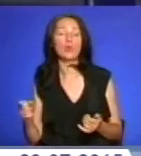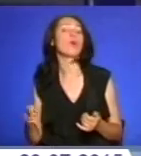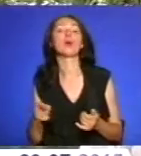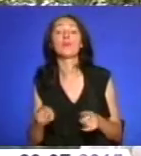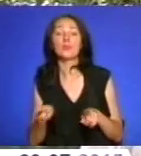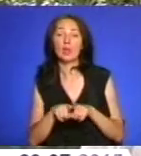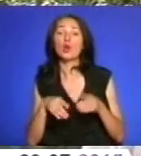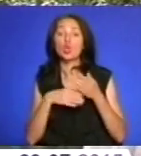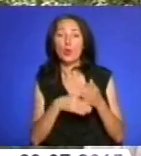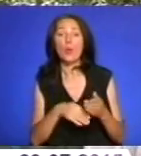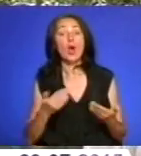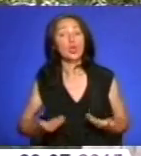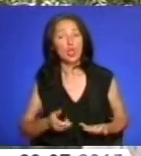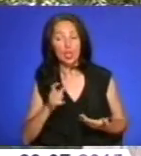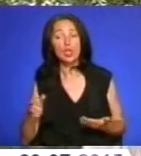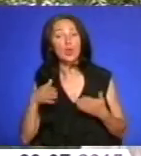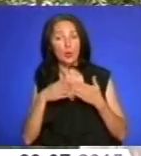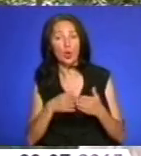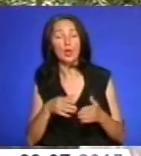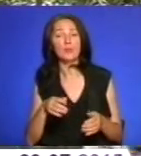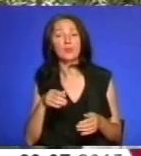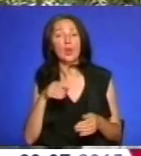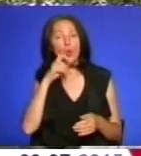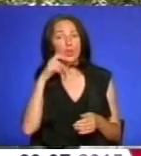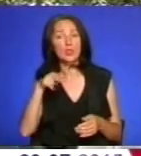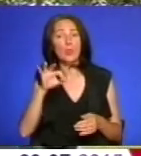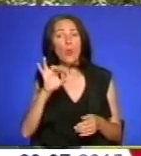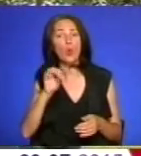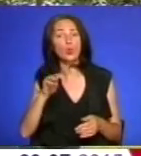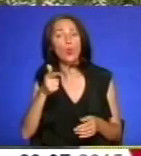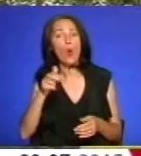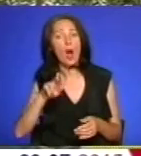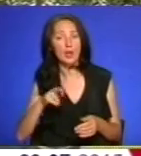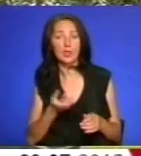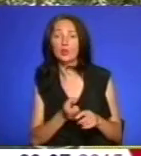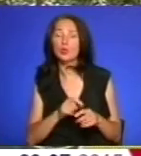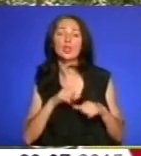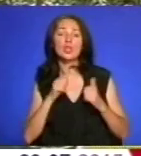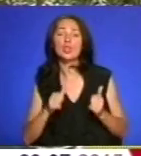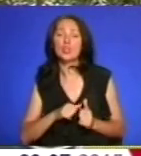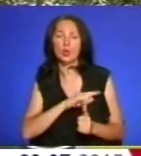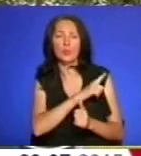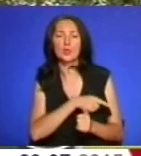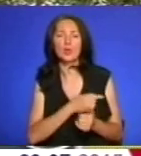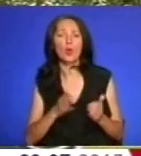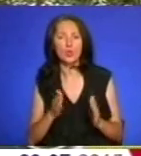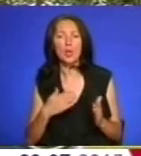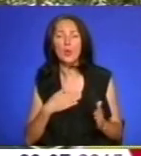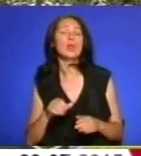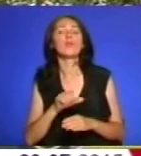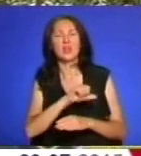Португалії. Українці в Португалії дуже щиро, дуже потужно, хоча ми на краю Європи,